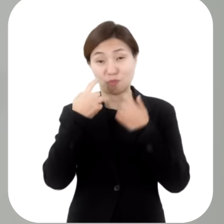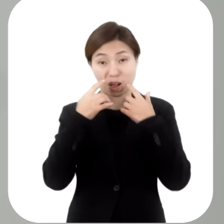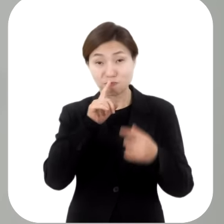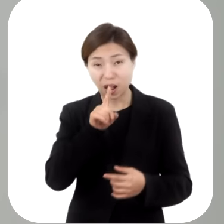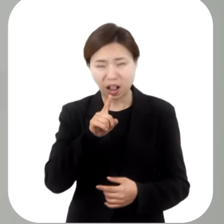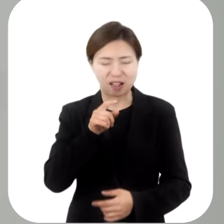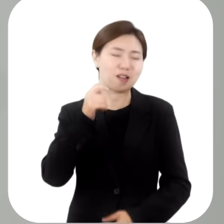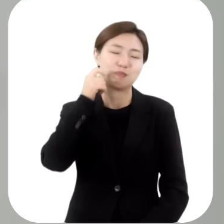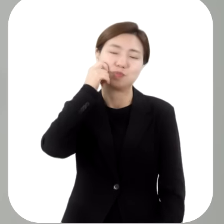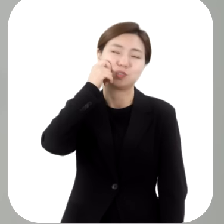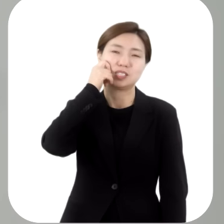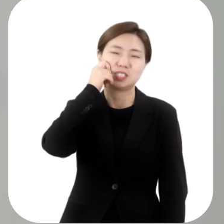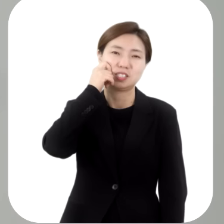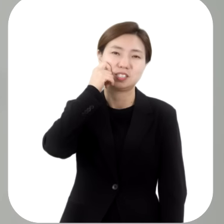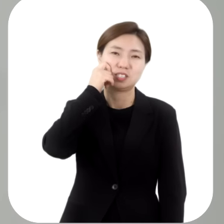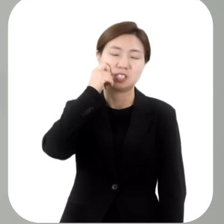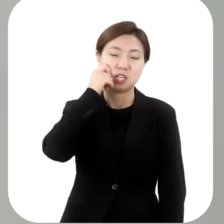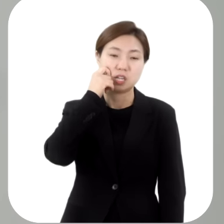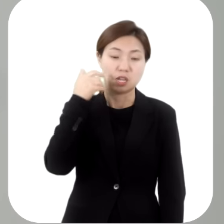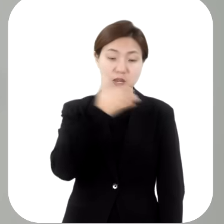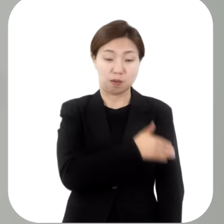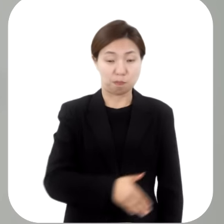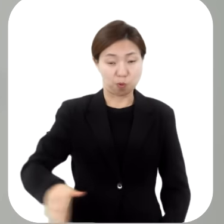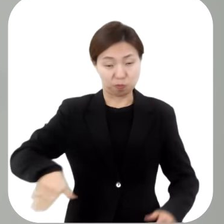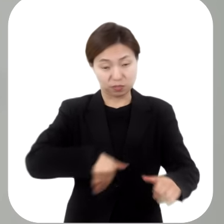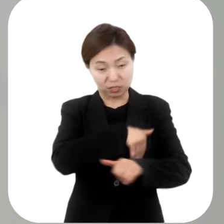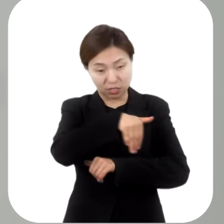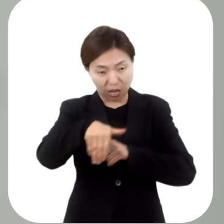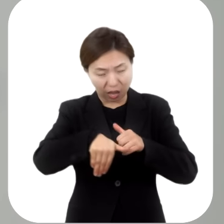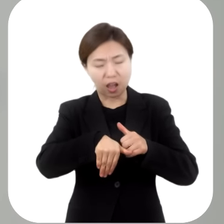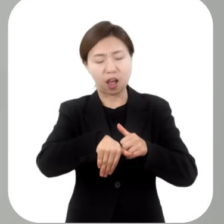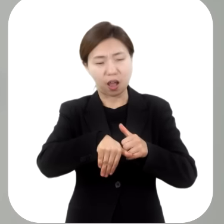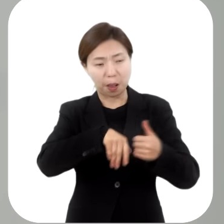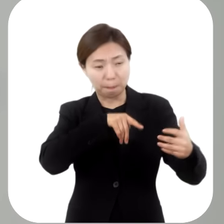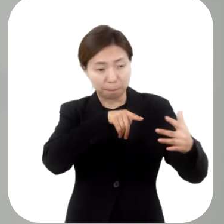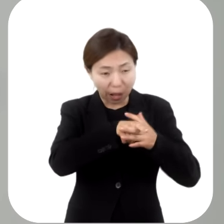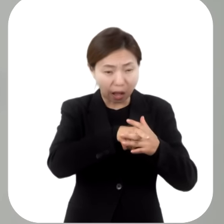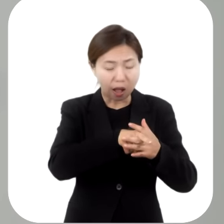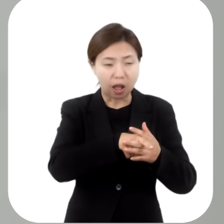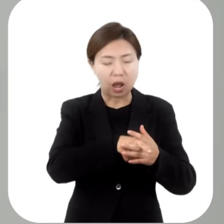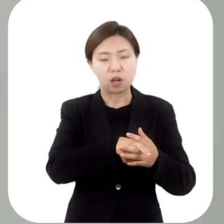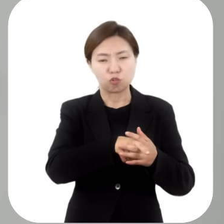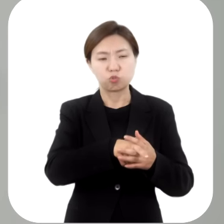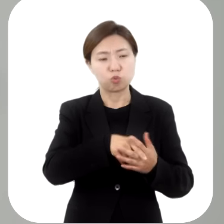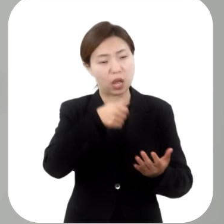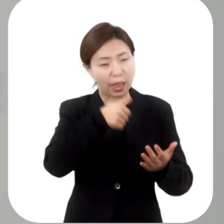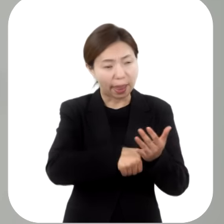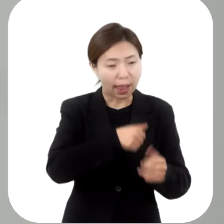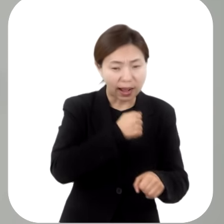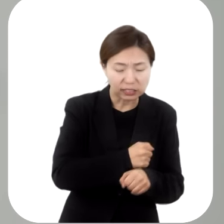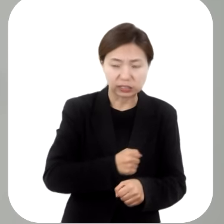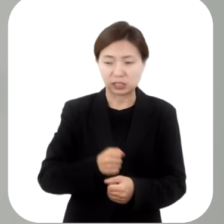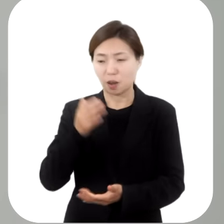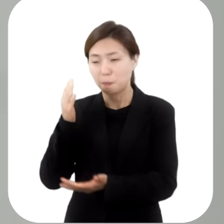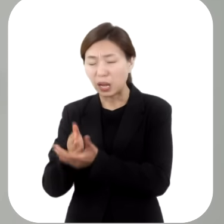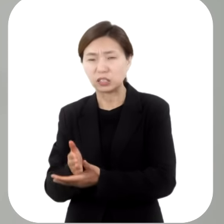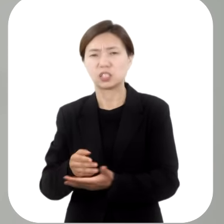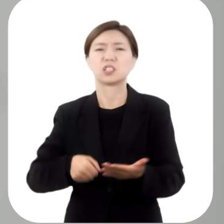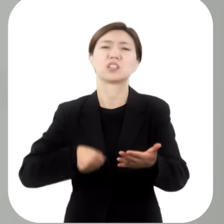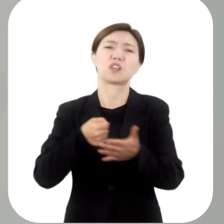수가 없습니다. 그 상태가 어느 정도냐에 따라서 어떤